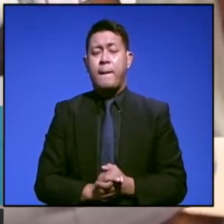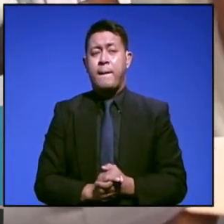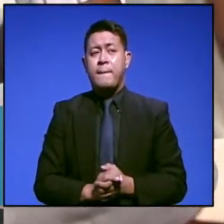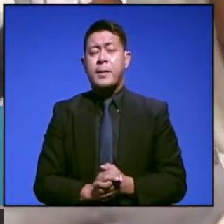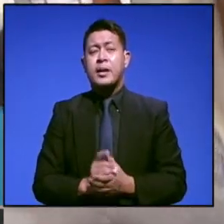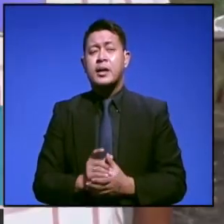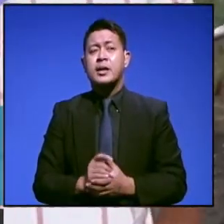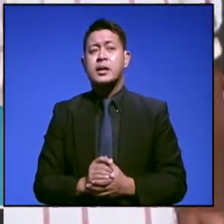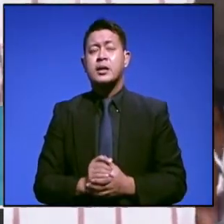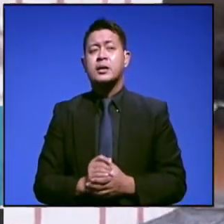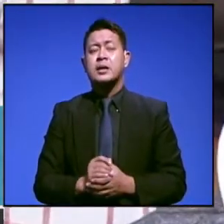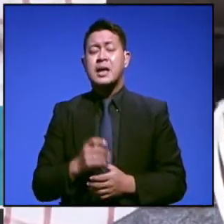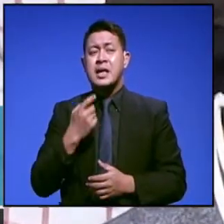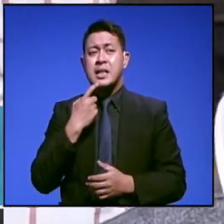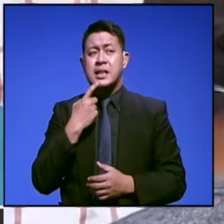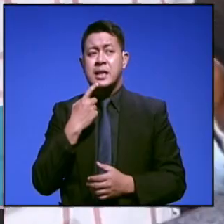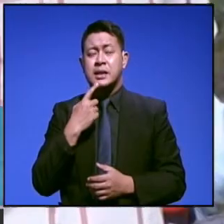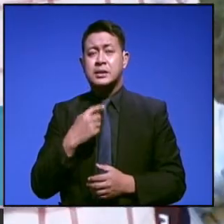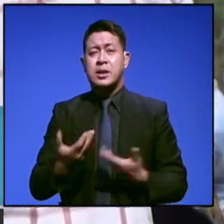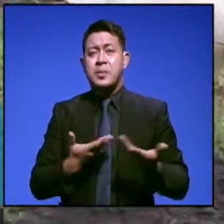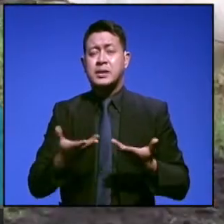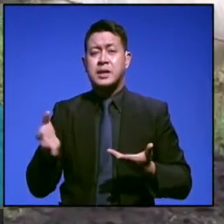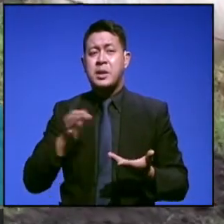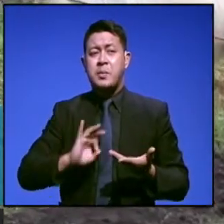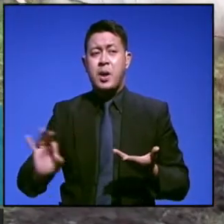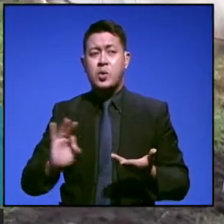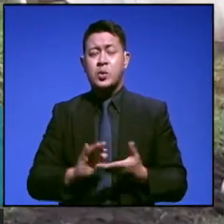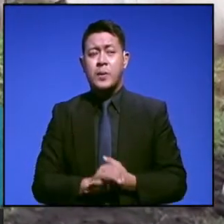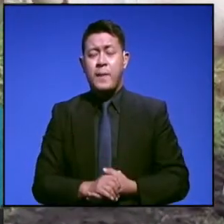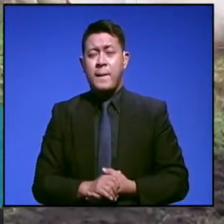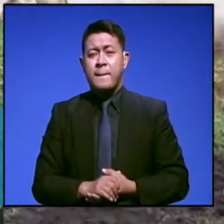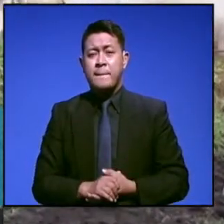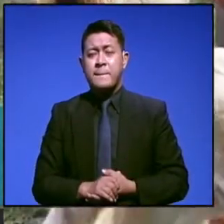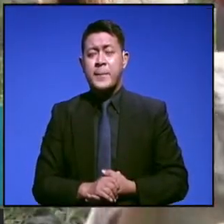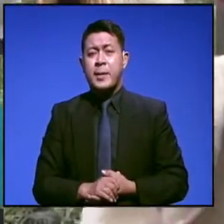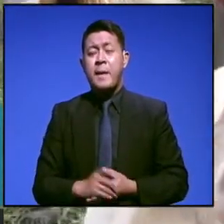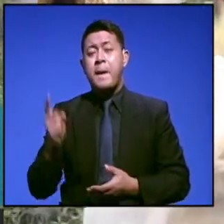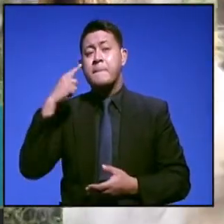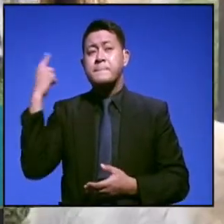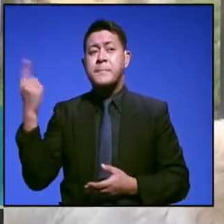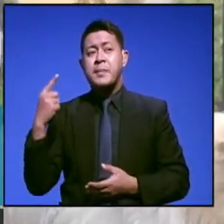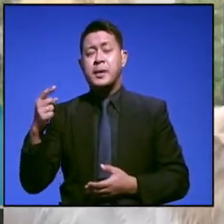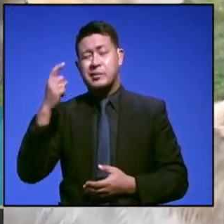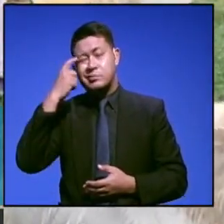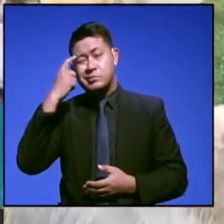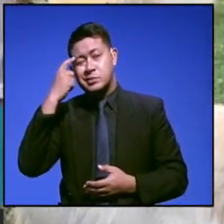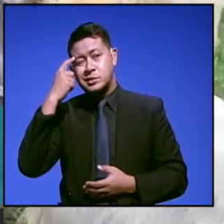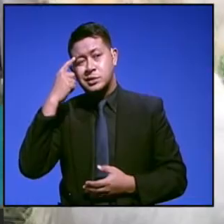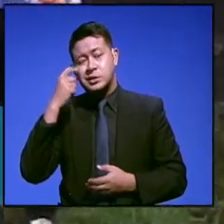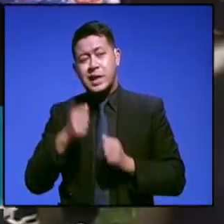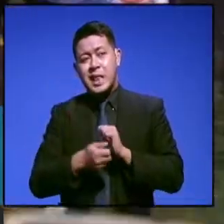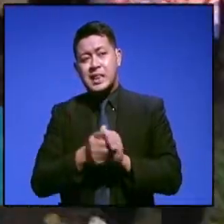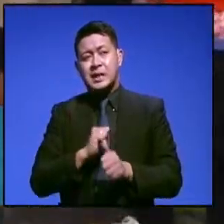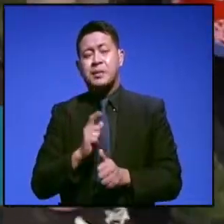ini mulai memberlakukan uji coba new normal atau pola kehidupan baru. Adalah pemerintah setempat yang berinisiatif melakukan uji